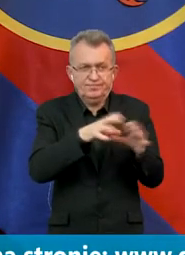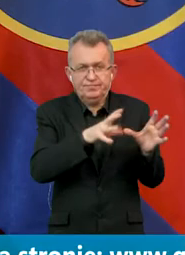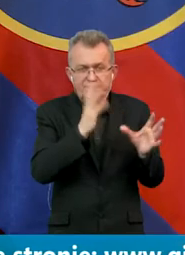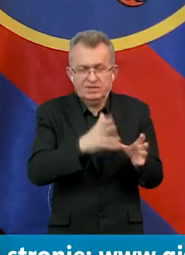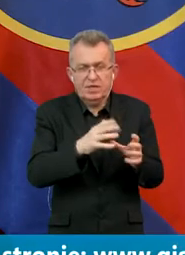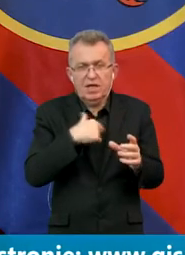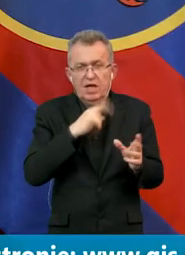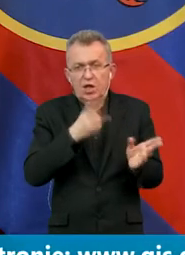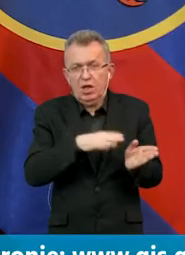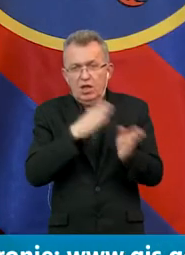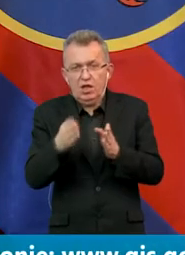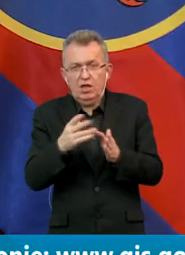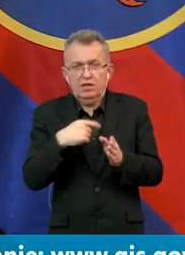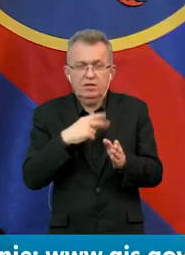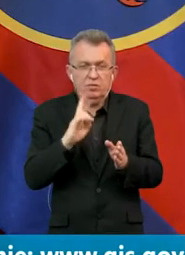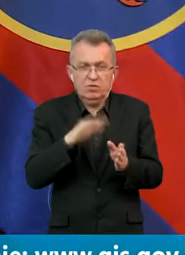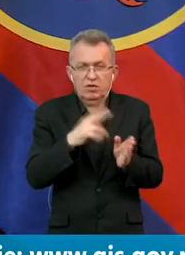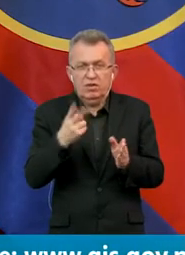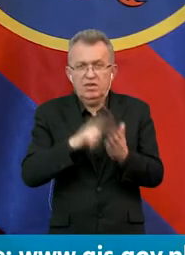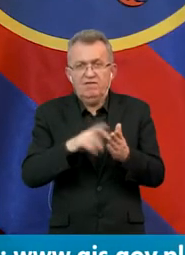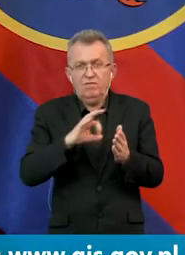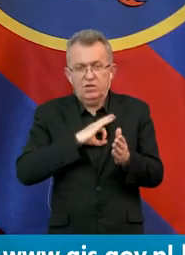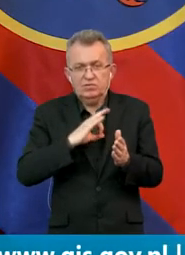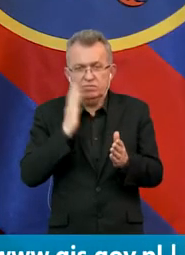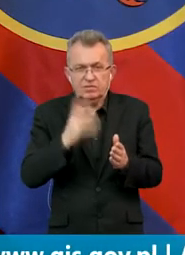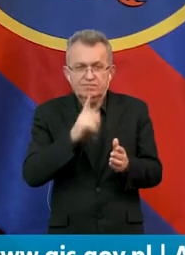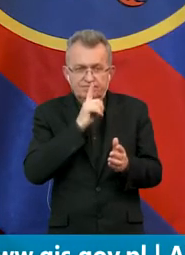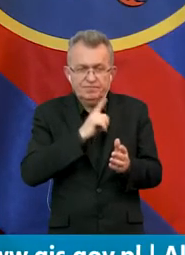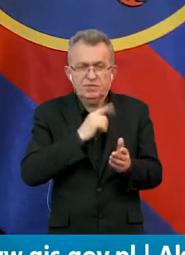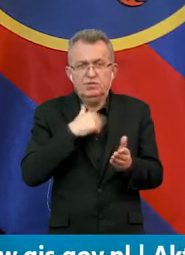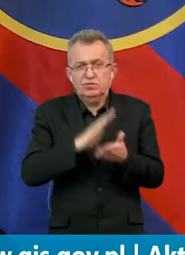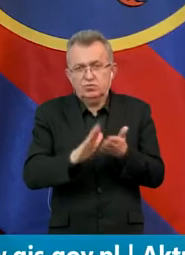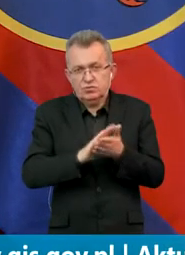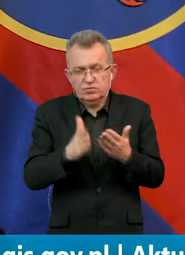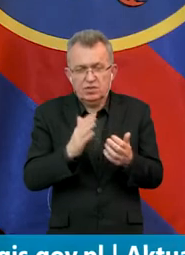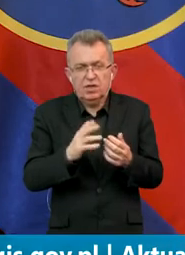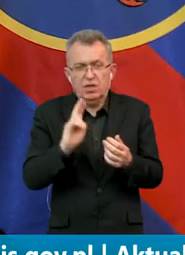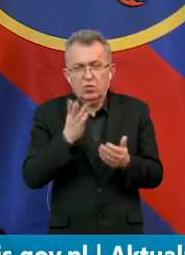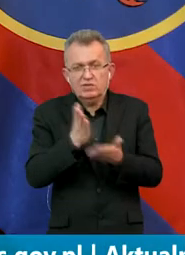a my przejmiemy jako miasto na własność i będziemy tym administrowali i to utrzymywali, a